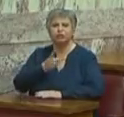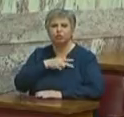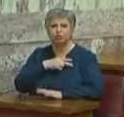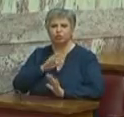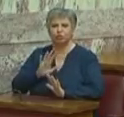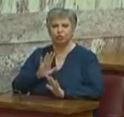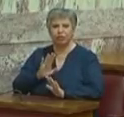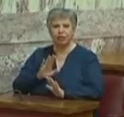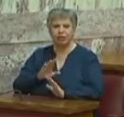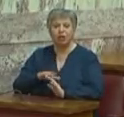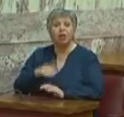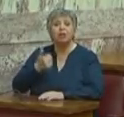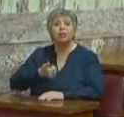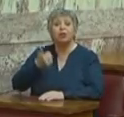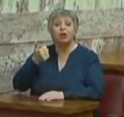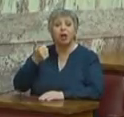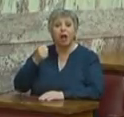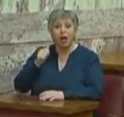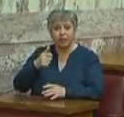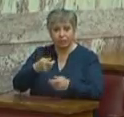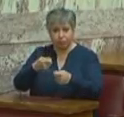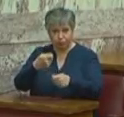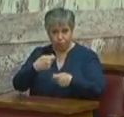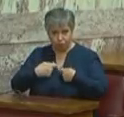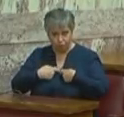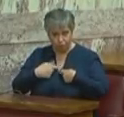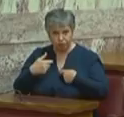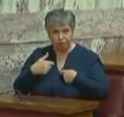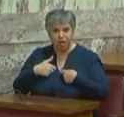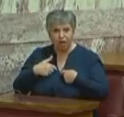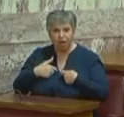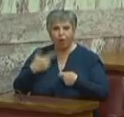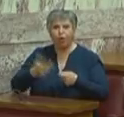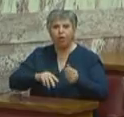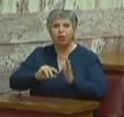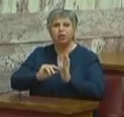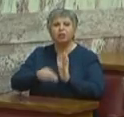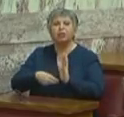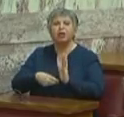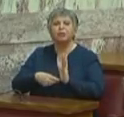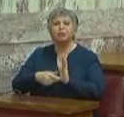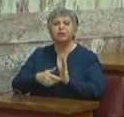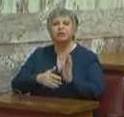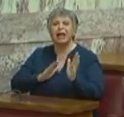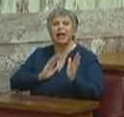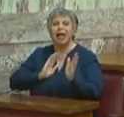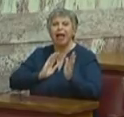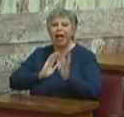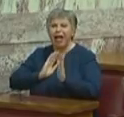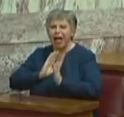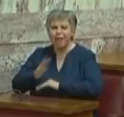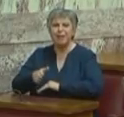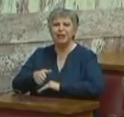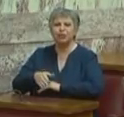χθες κατέληξε στα χέρια μου, υπέγραψα το σχετικό διαβαστικό και το κοινοποίησα αμελητή την